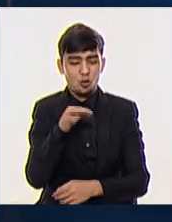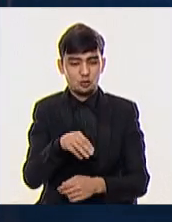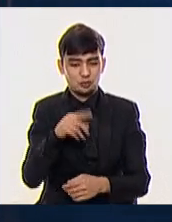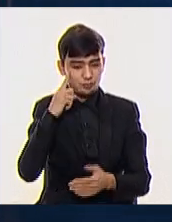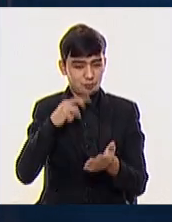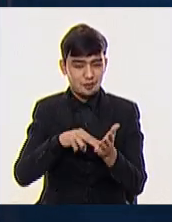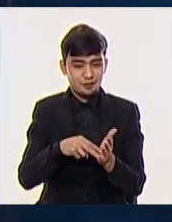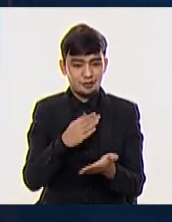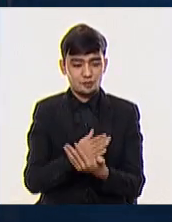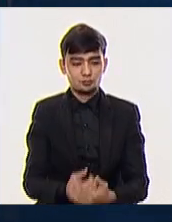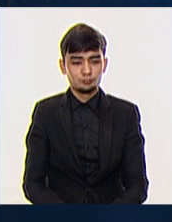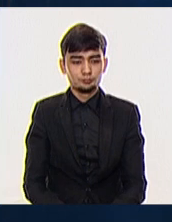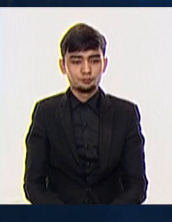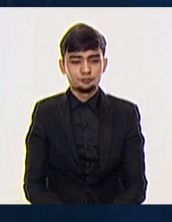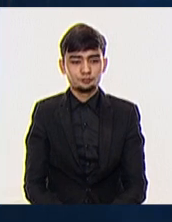жоспарланып отыр.